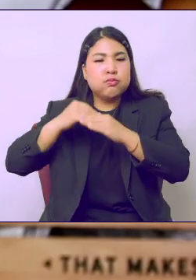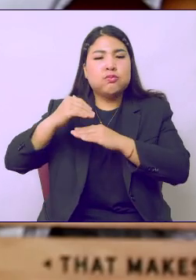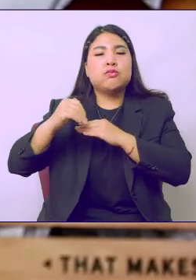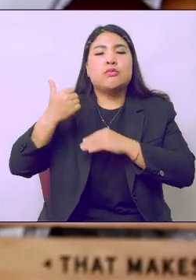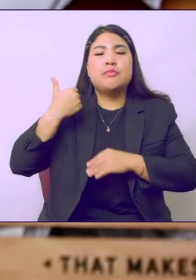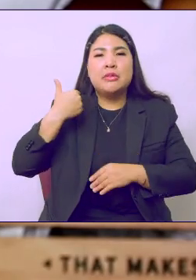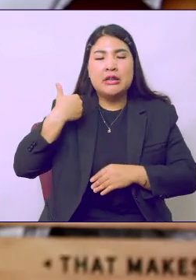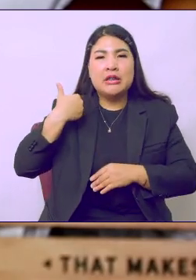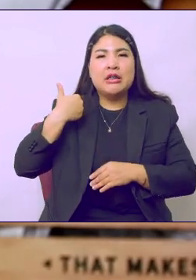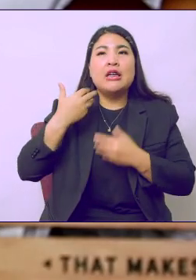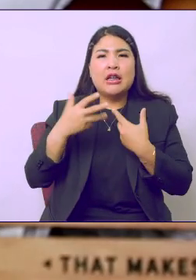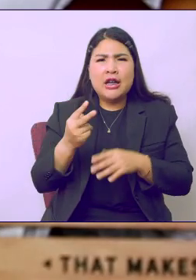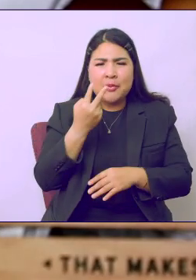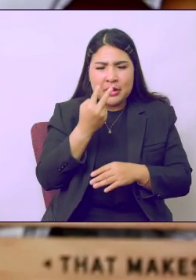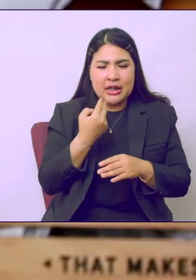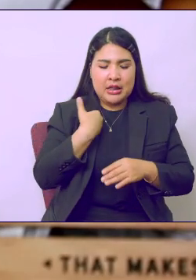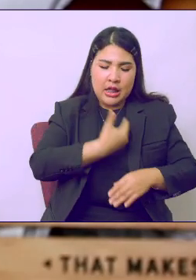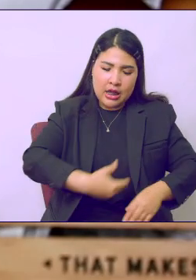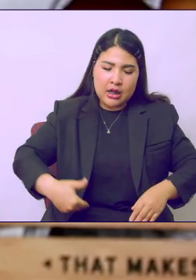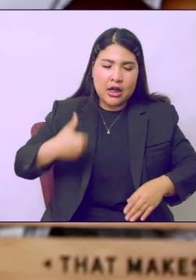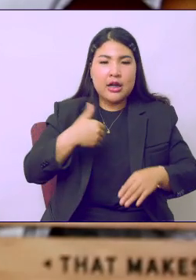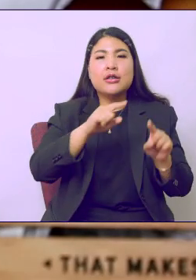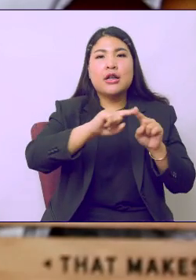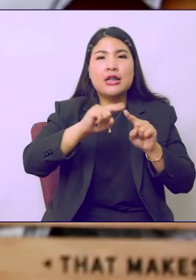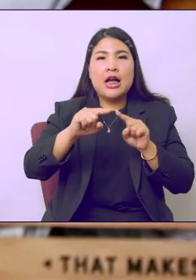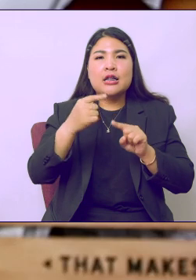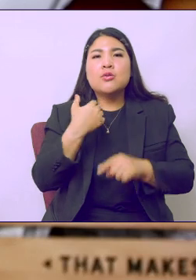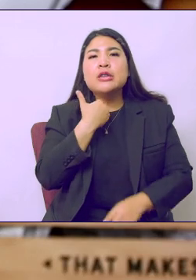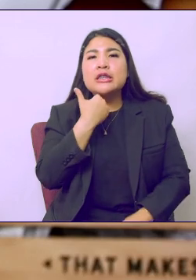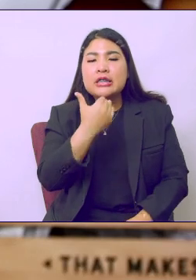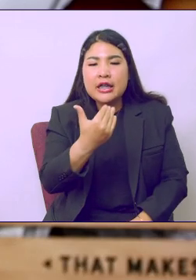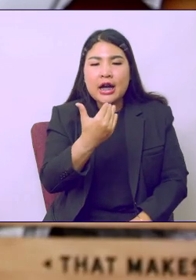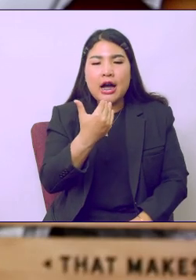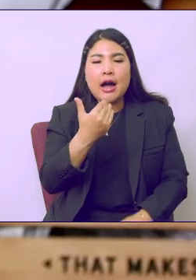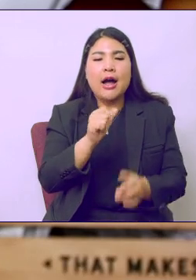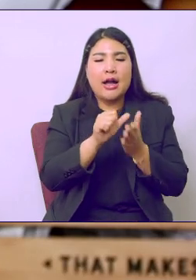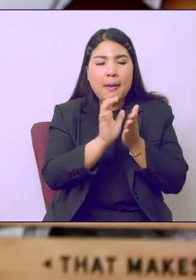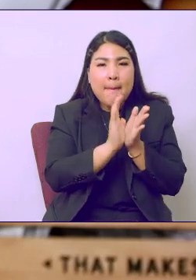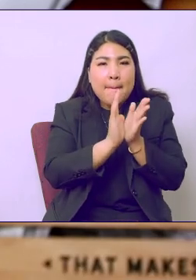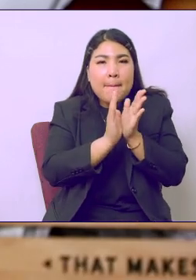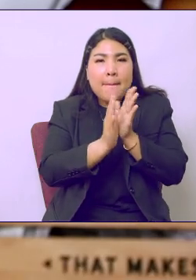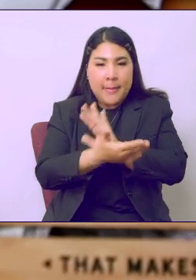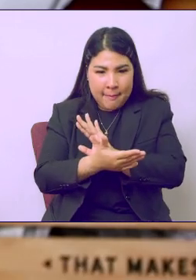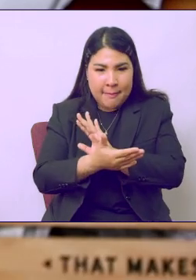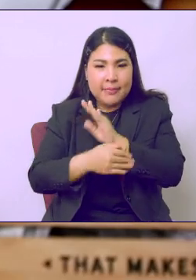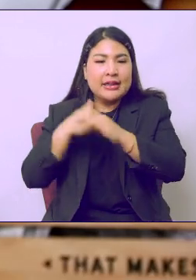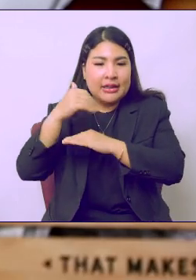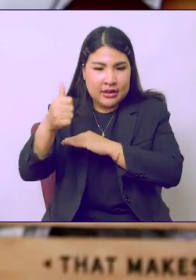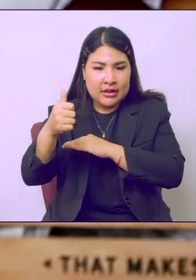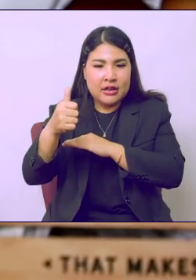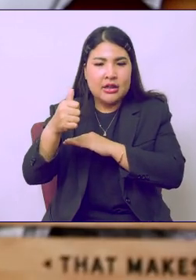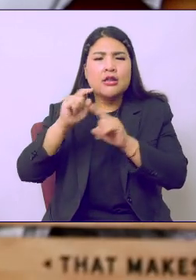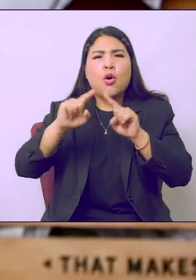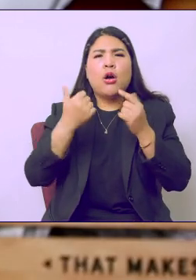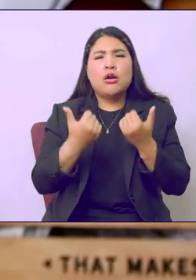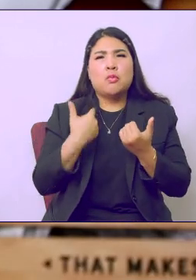เนี่ยนะครับก็ร่างกายปรับโครงสร้างนะครับที่โครงสร้างเสียเนี่ยก็เริ่มดีขึ้นเรื่อยๆนะครับแต่ทำงานร่วมนะครับอ่าผมทำงานร่วม